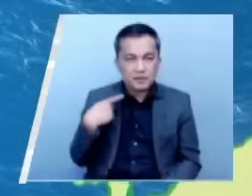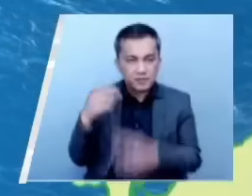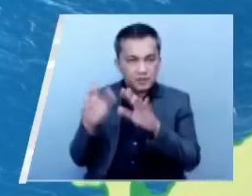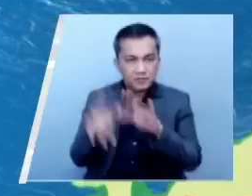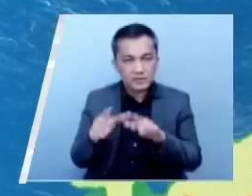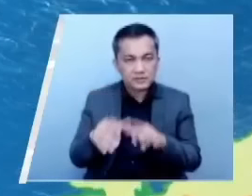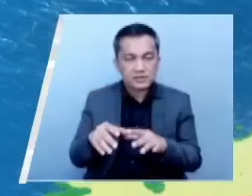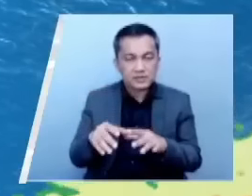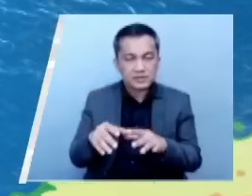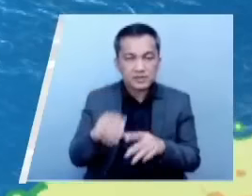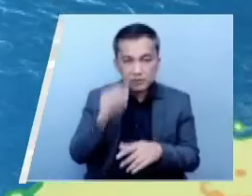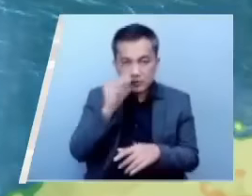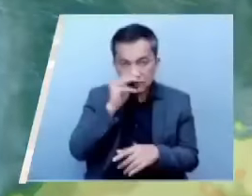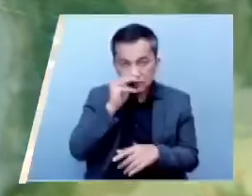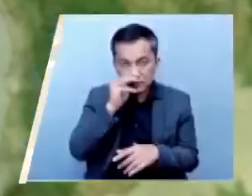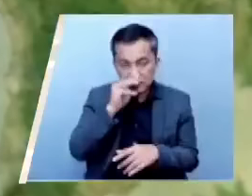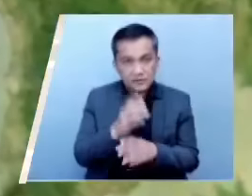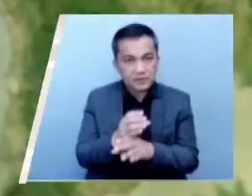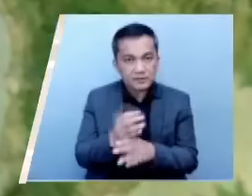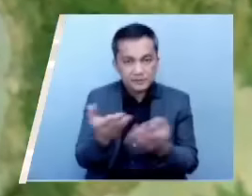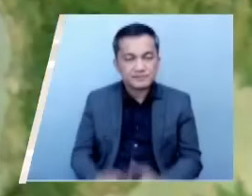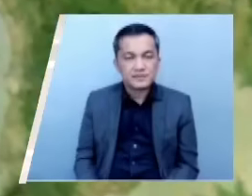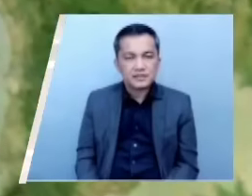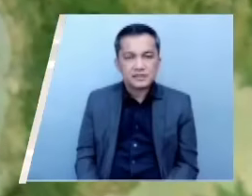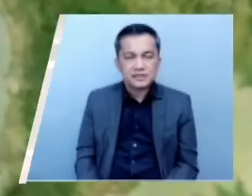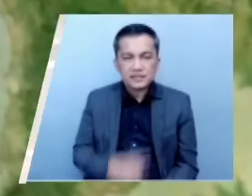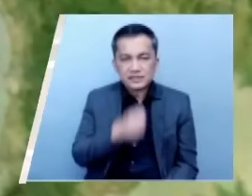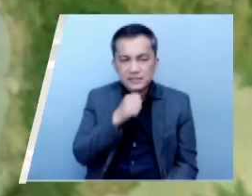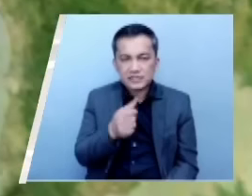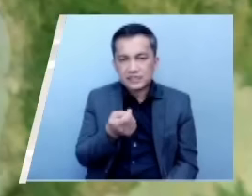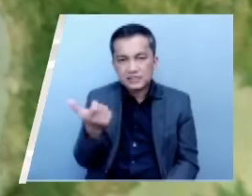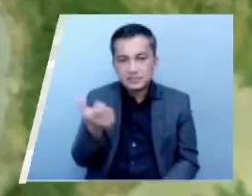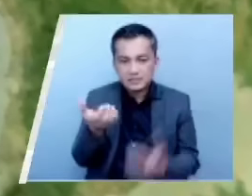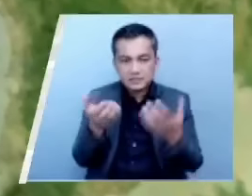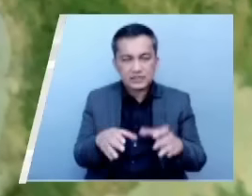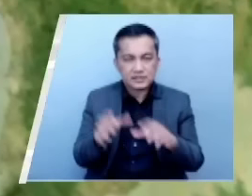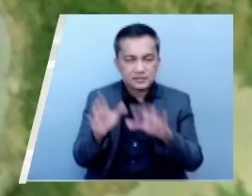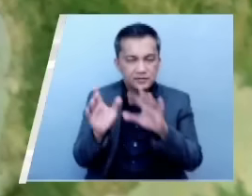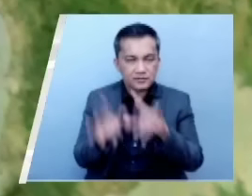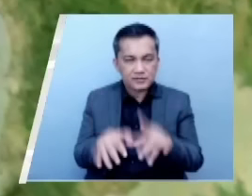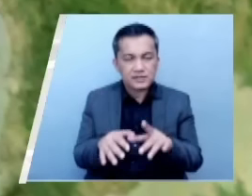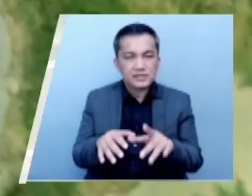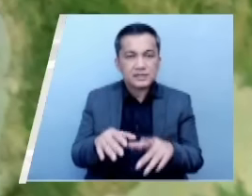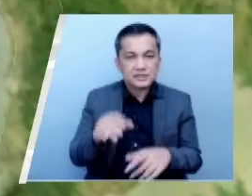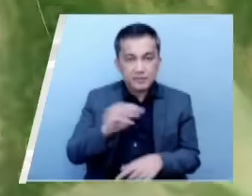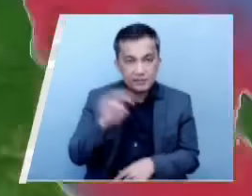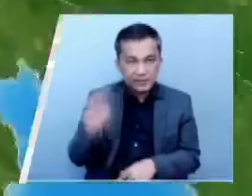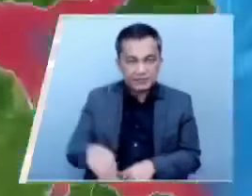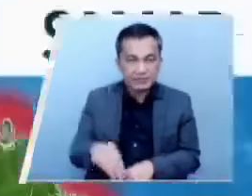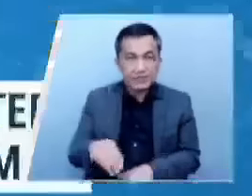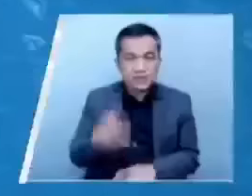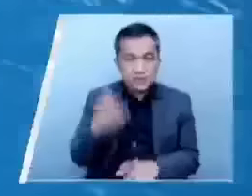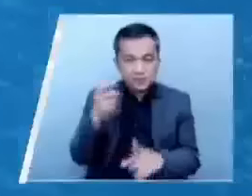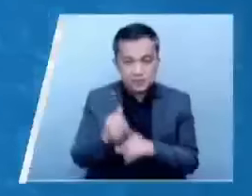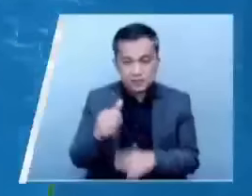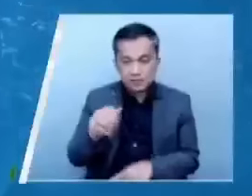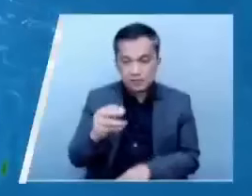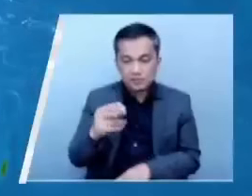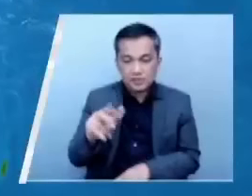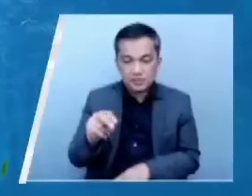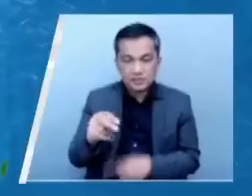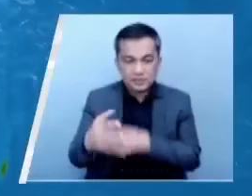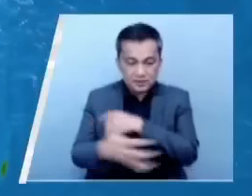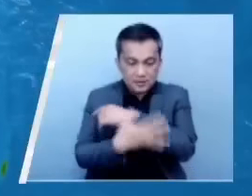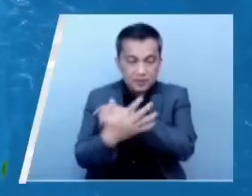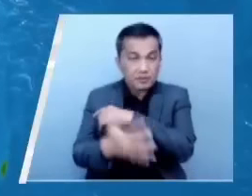kaya doble ingat po. Hindi rin inaalis ang tsansa ng ulan sa Metro Manila. Apektado rin ng amihan ang ilang baybayin kaya